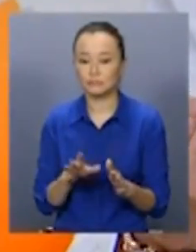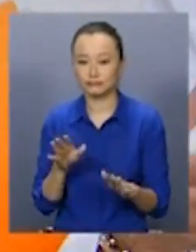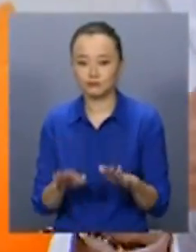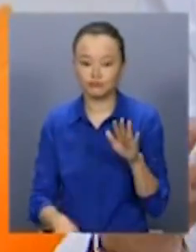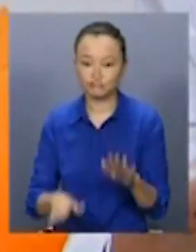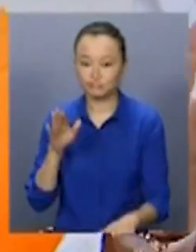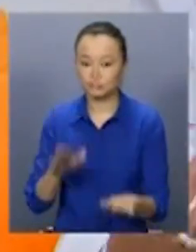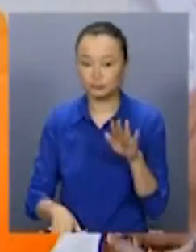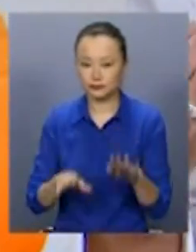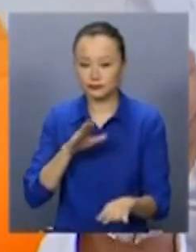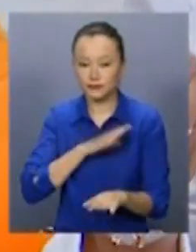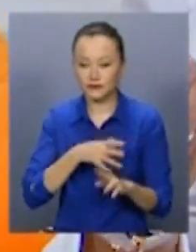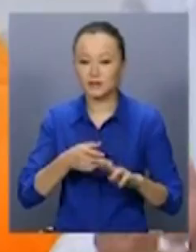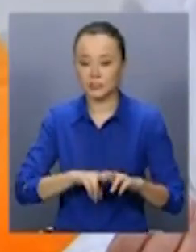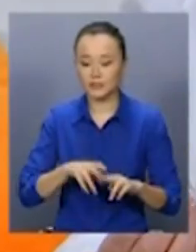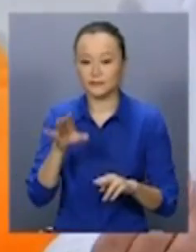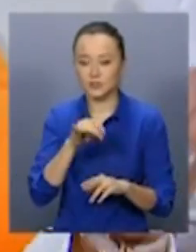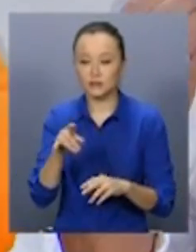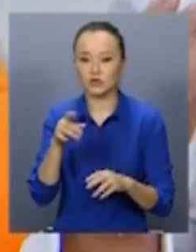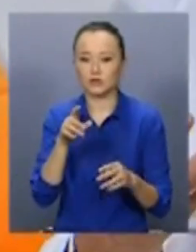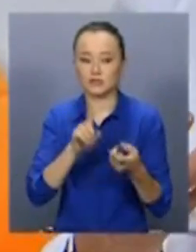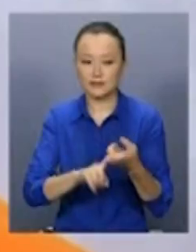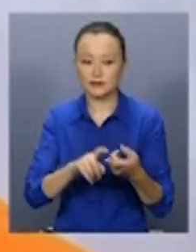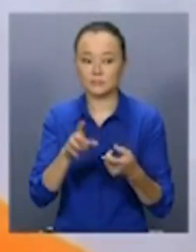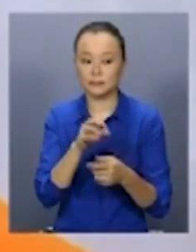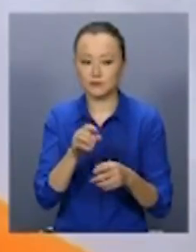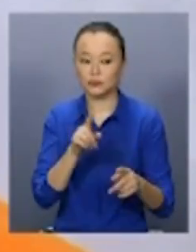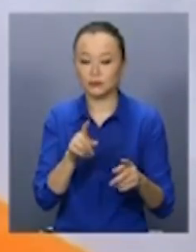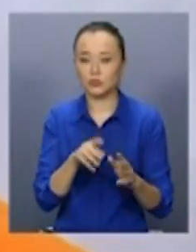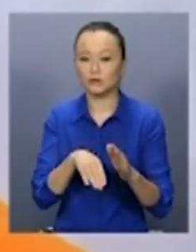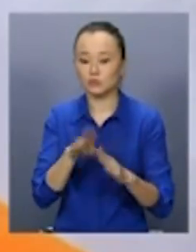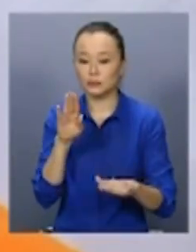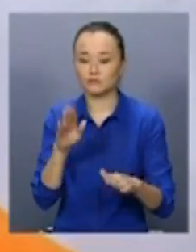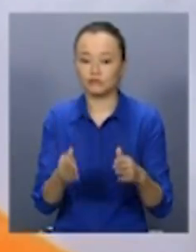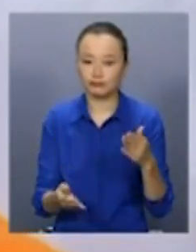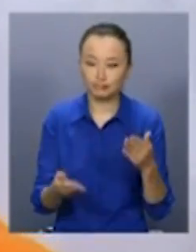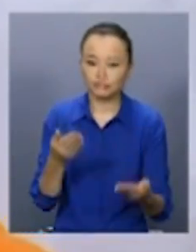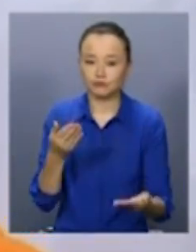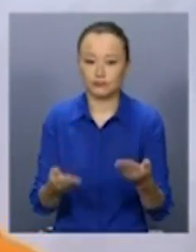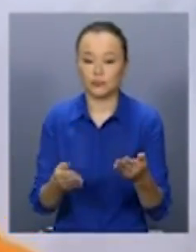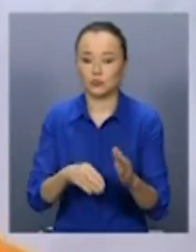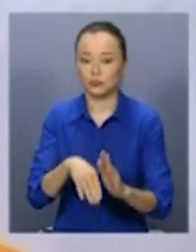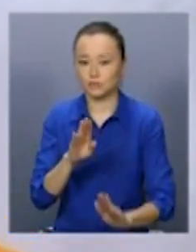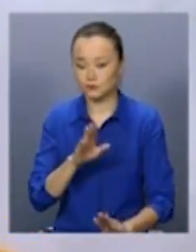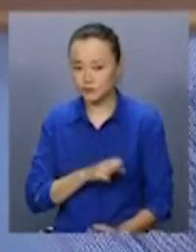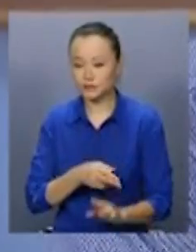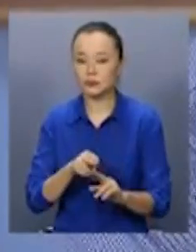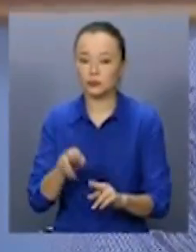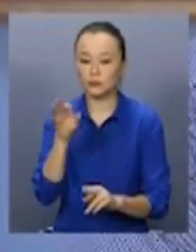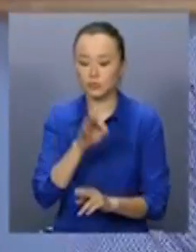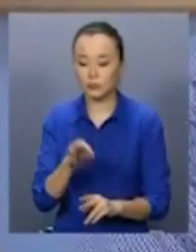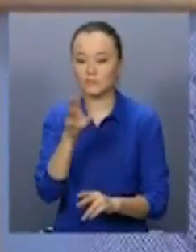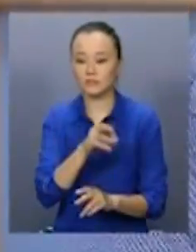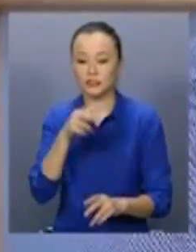болады. Сол сонымен жұмыс жасайтын, яғни балансқа түсіретін. Яғни энергетикалық дисбаланс сол, яғни